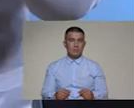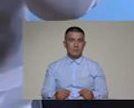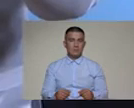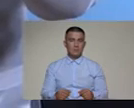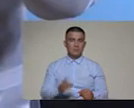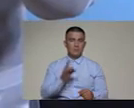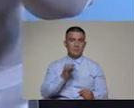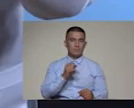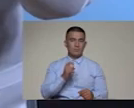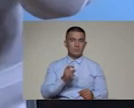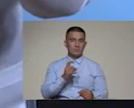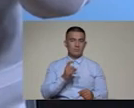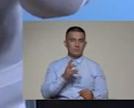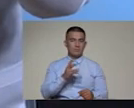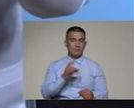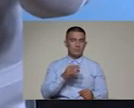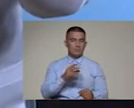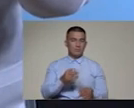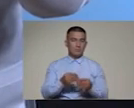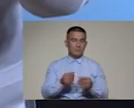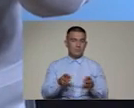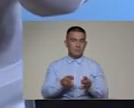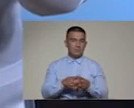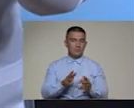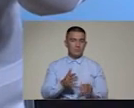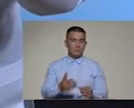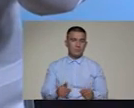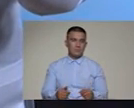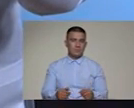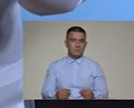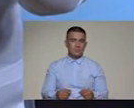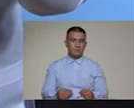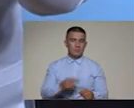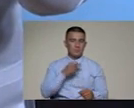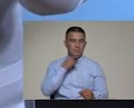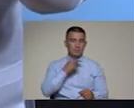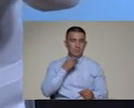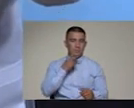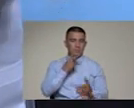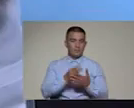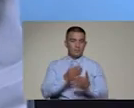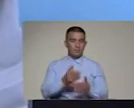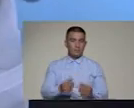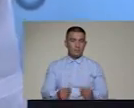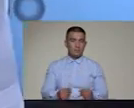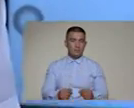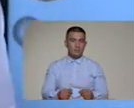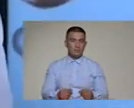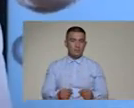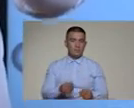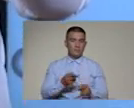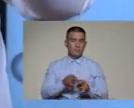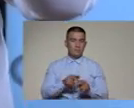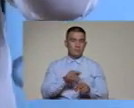rux xlorid eritmasidan ta'sir ettiramiz. E'tibor bering. Bu yerda